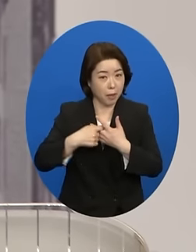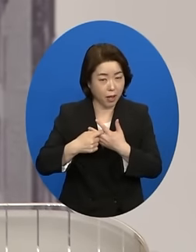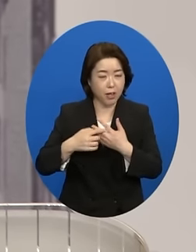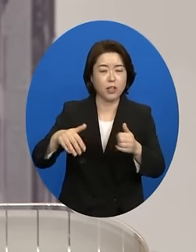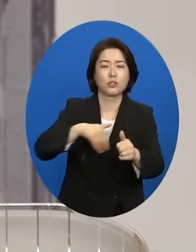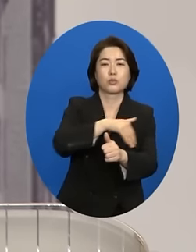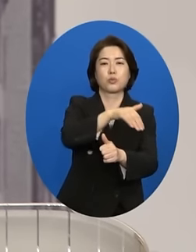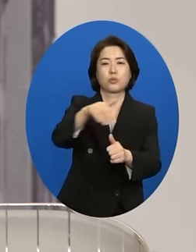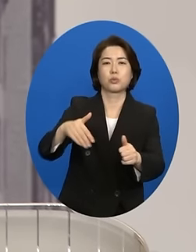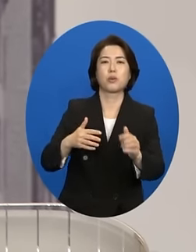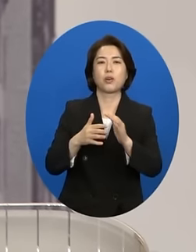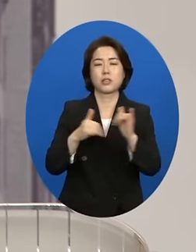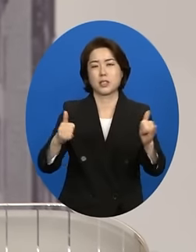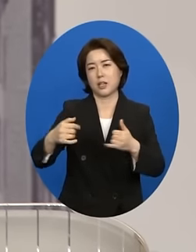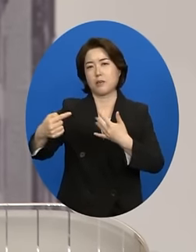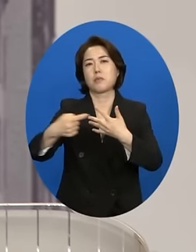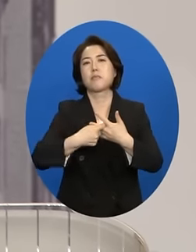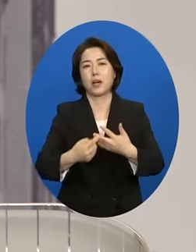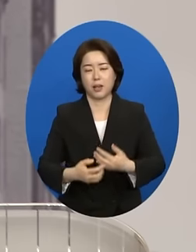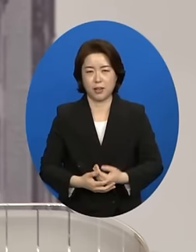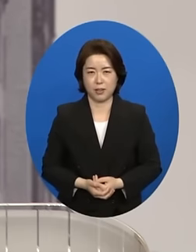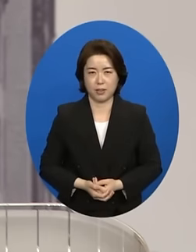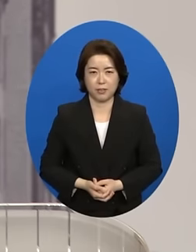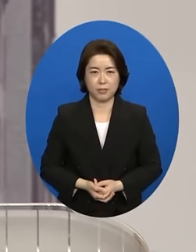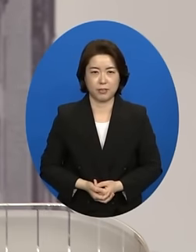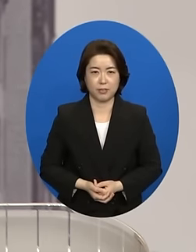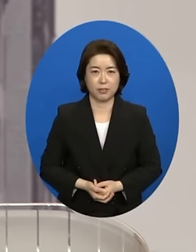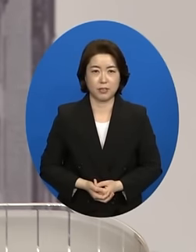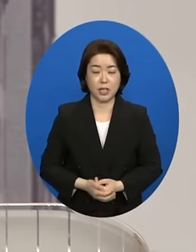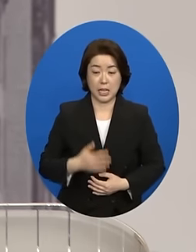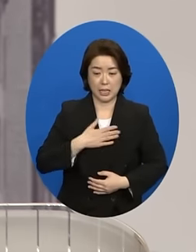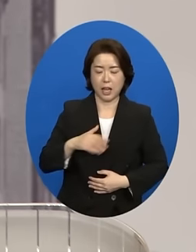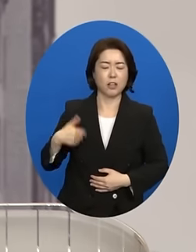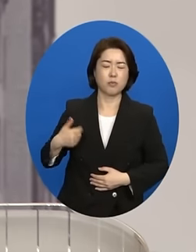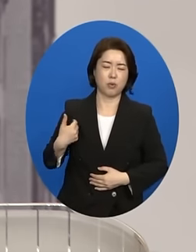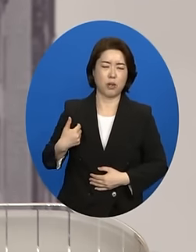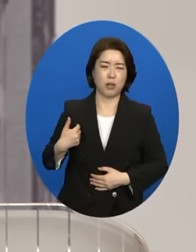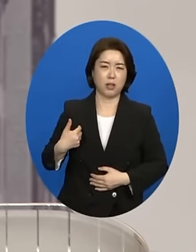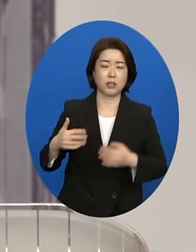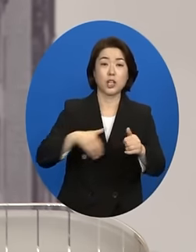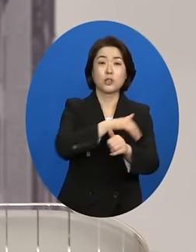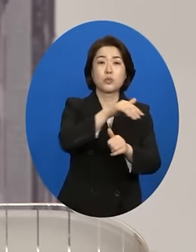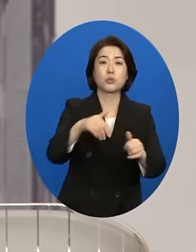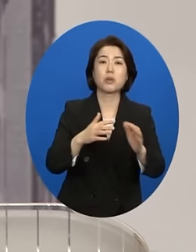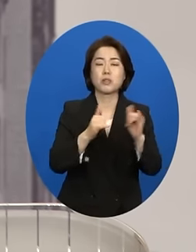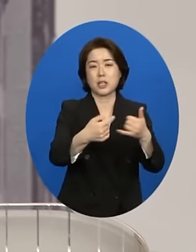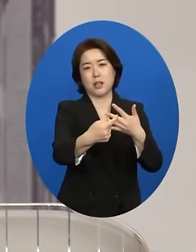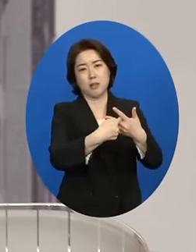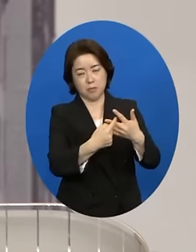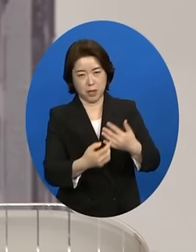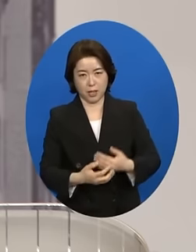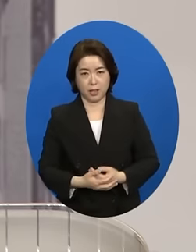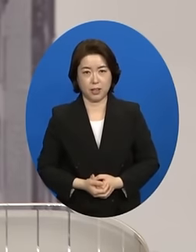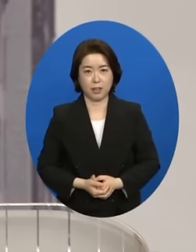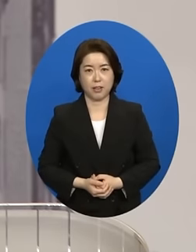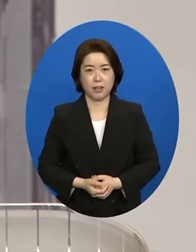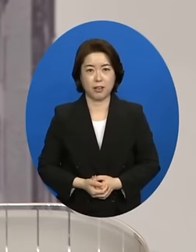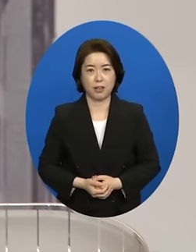알아요. 주변 사람은 압니다. 본인은 몰라요. 그래서 사랑하는